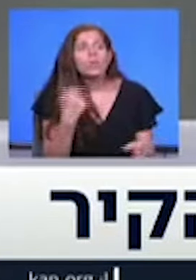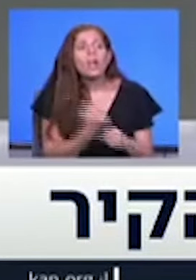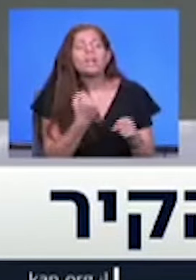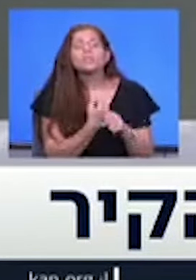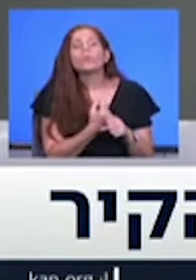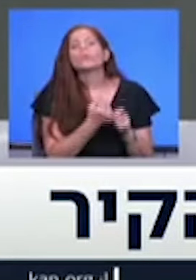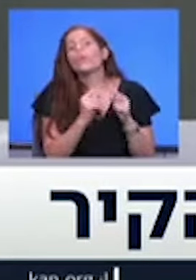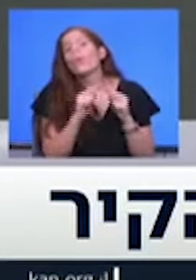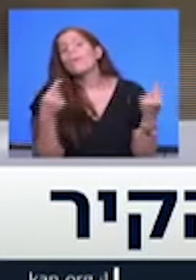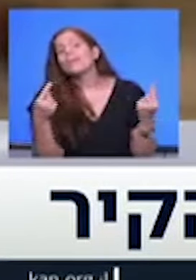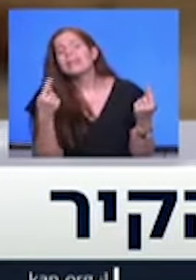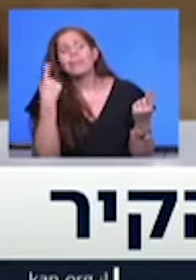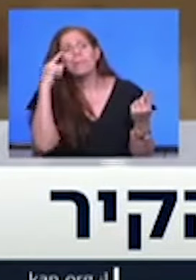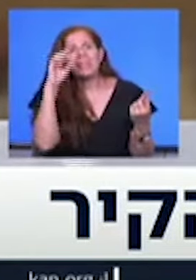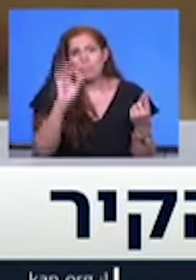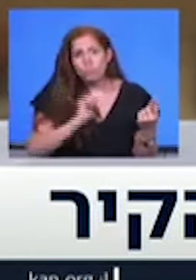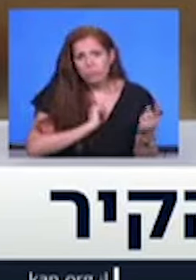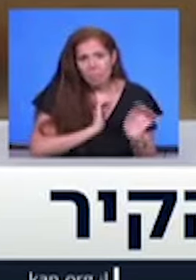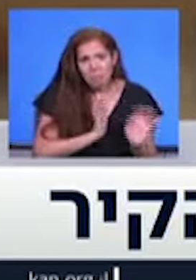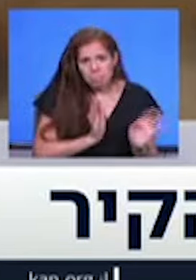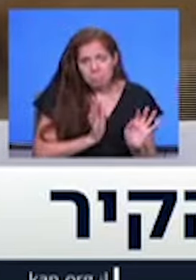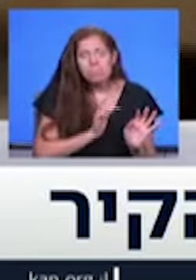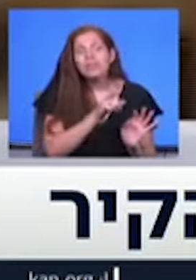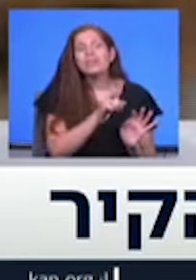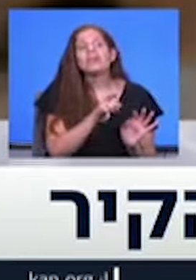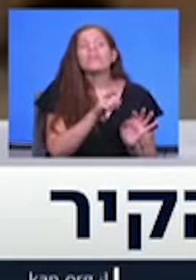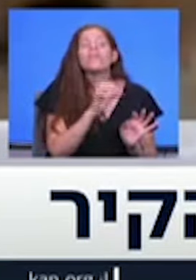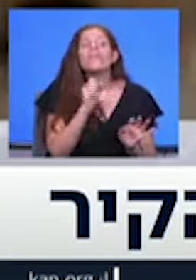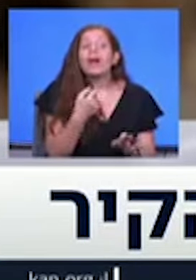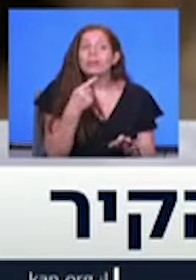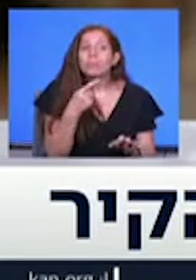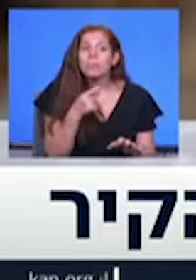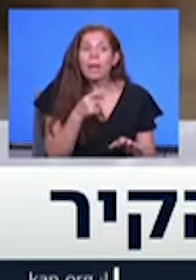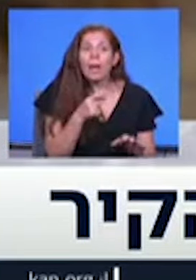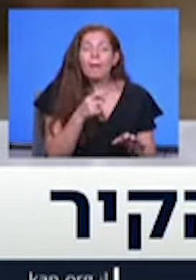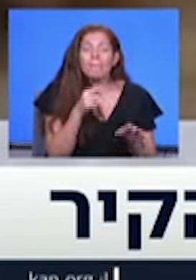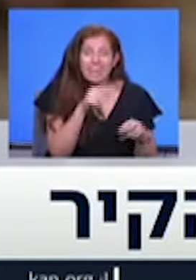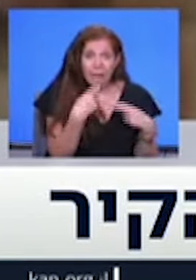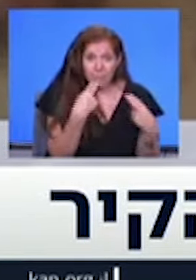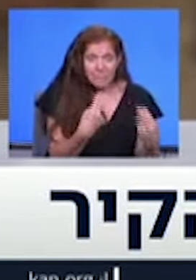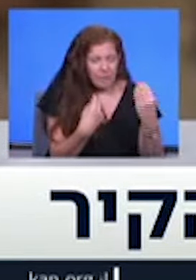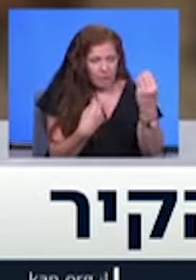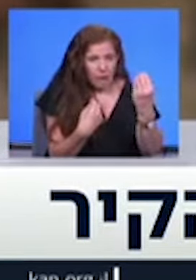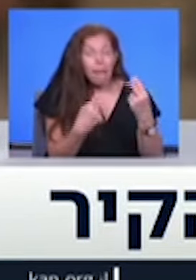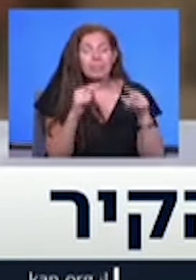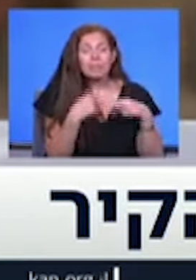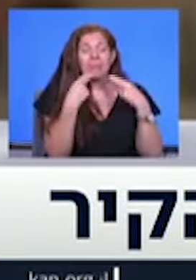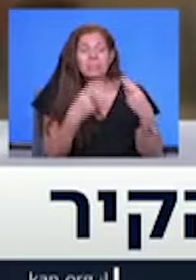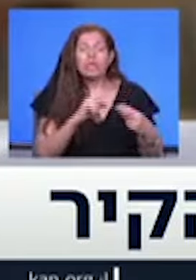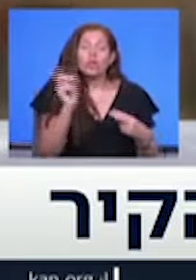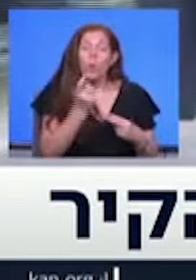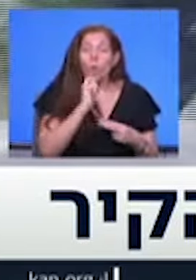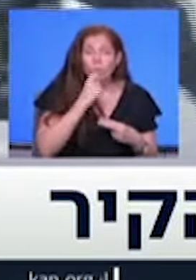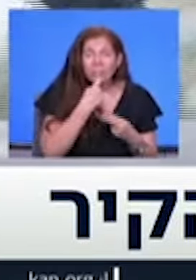כל מיני פטנטים של צבא. והאם אתה מגיע למסקנה, רגע, שכל המודיעין היה על